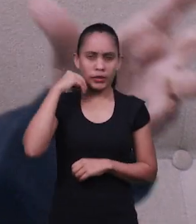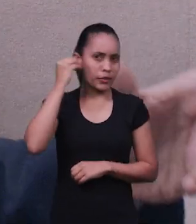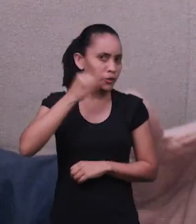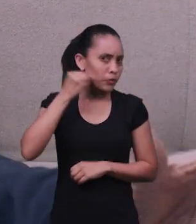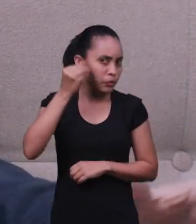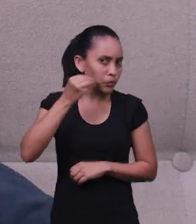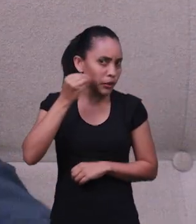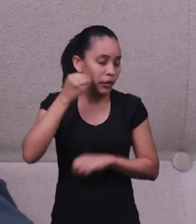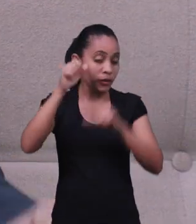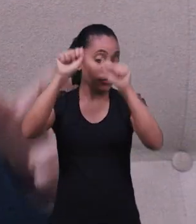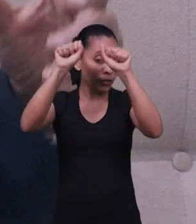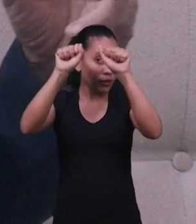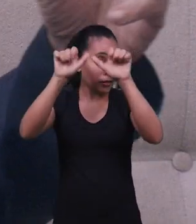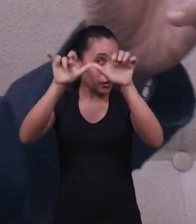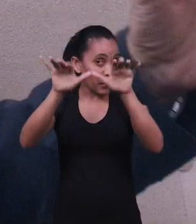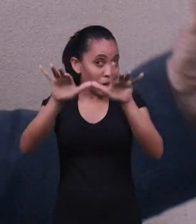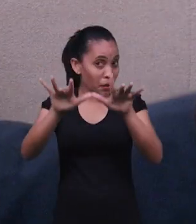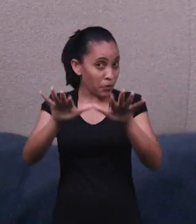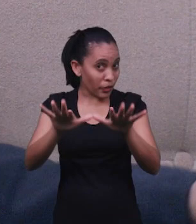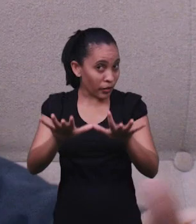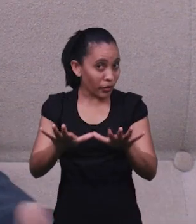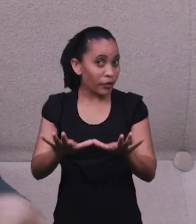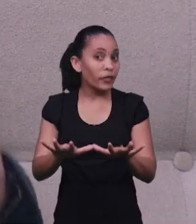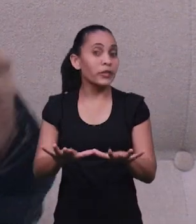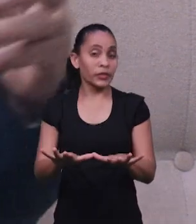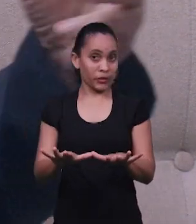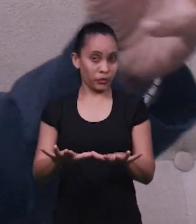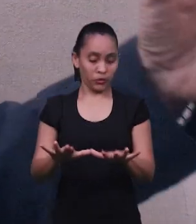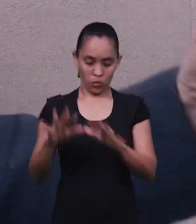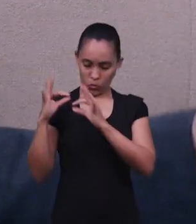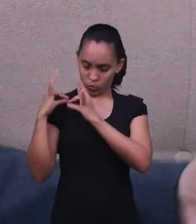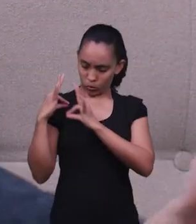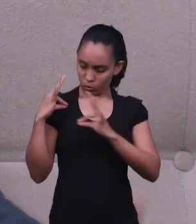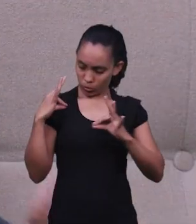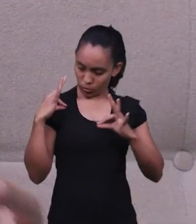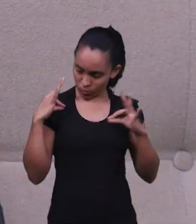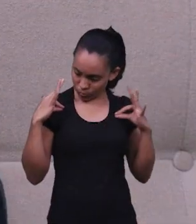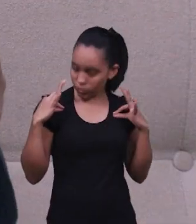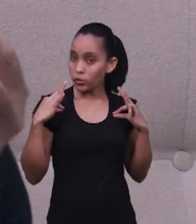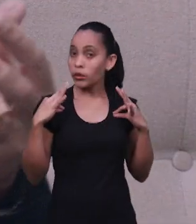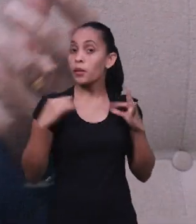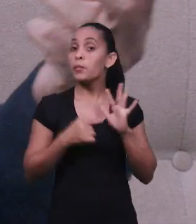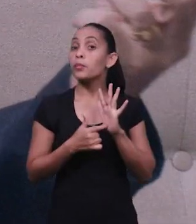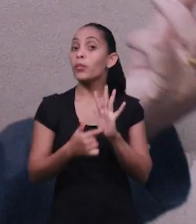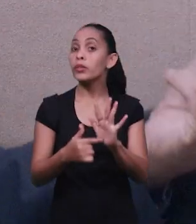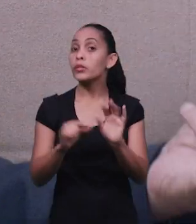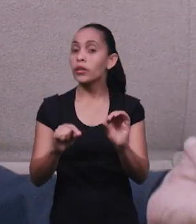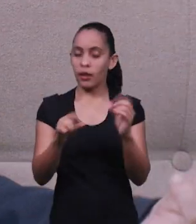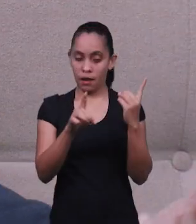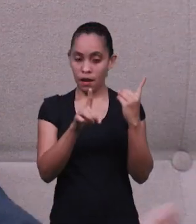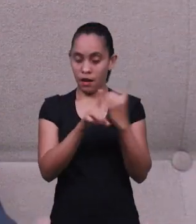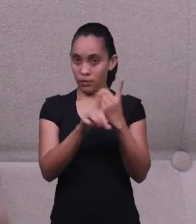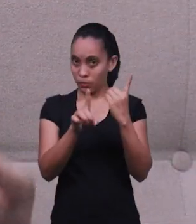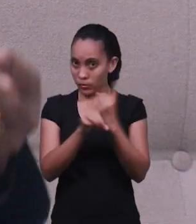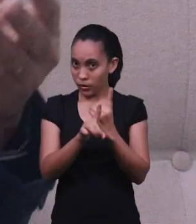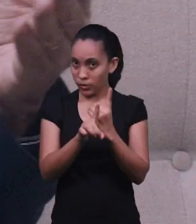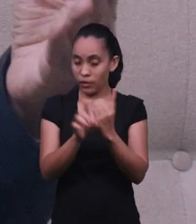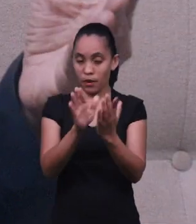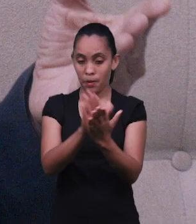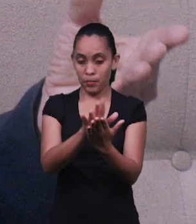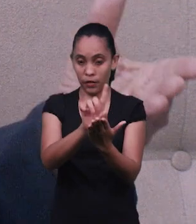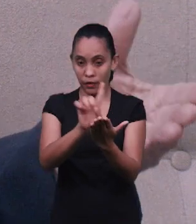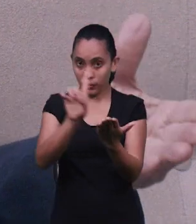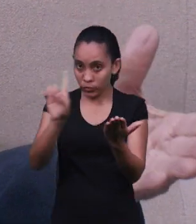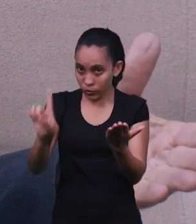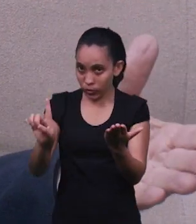expériences, des bénédictions. Tout cela est lié à la doctrine, à la parole.